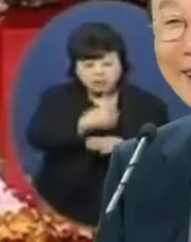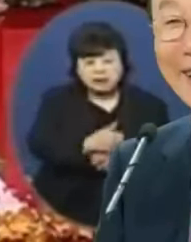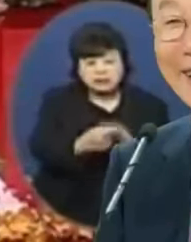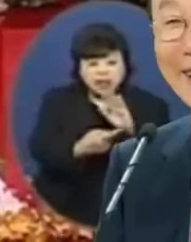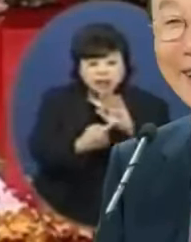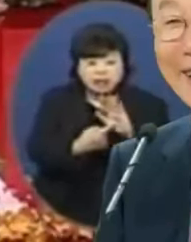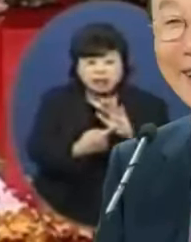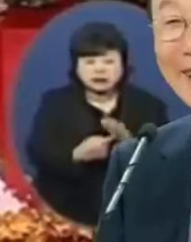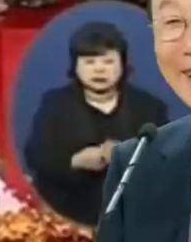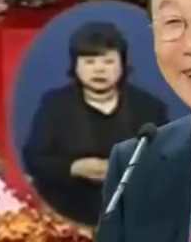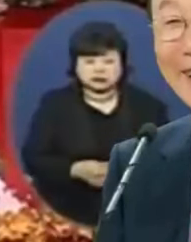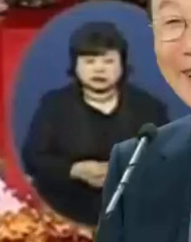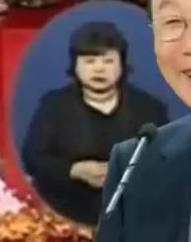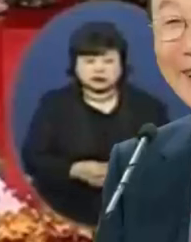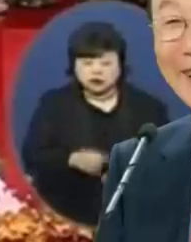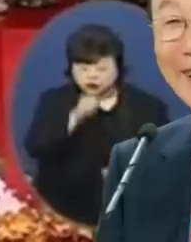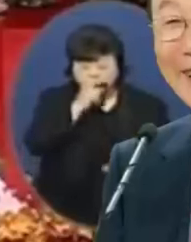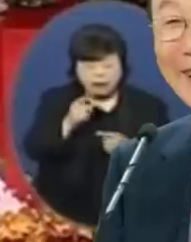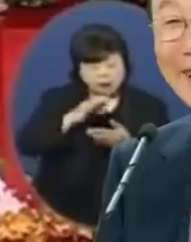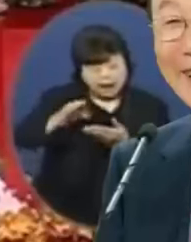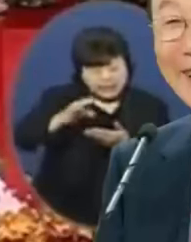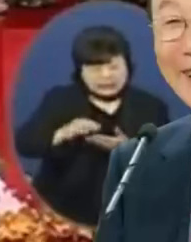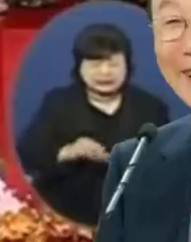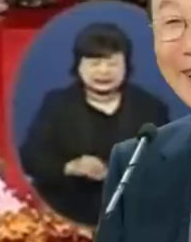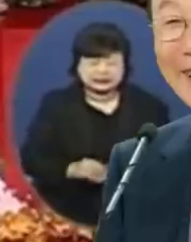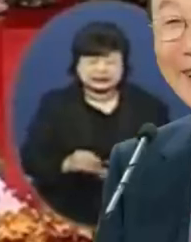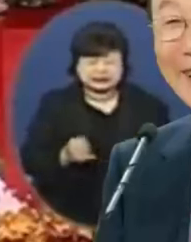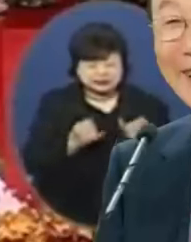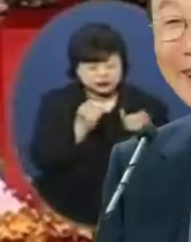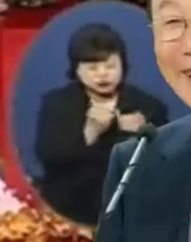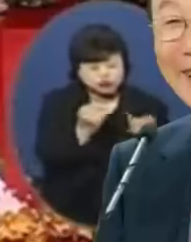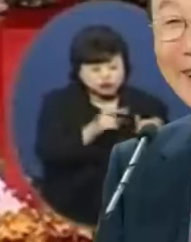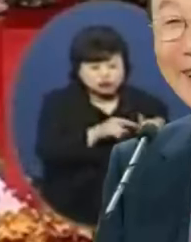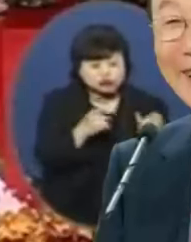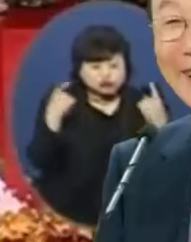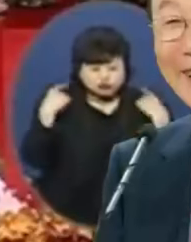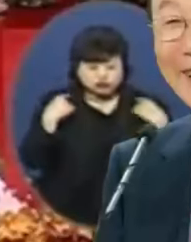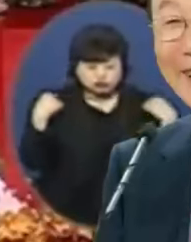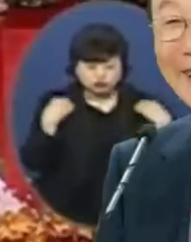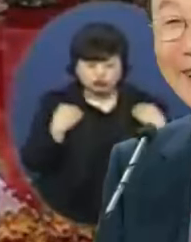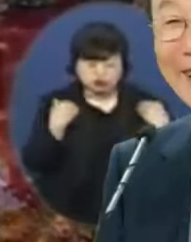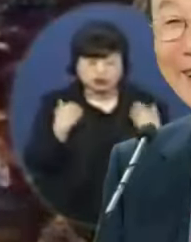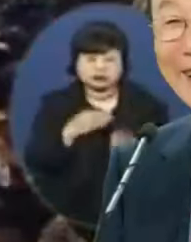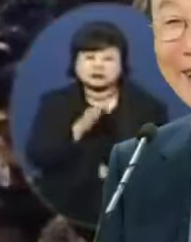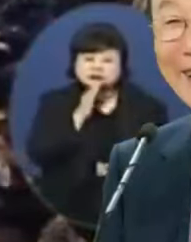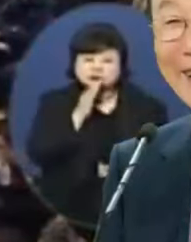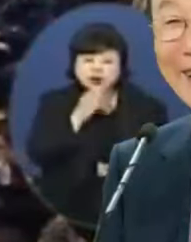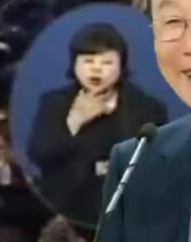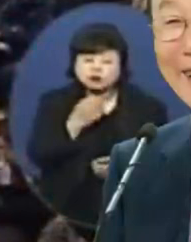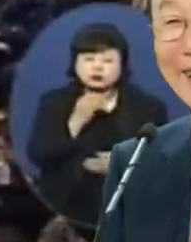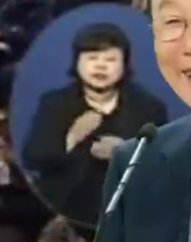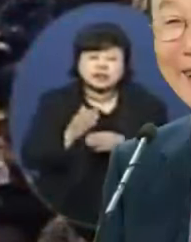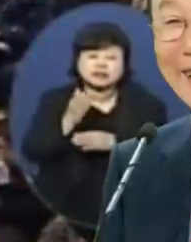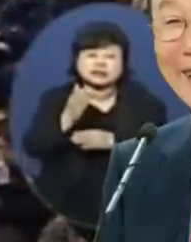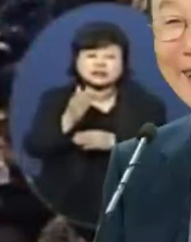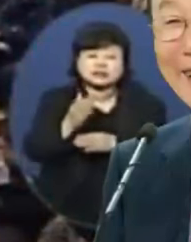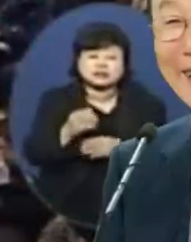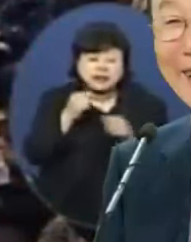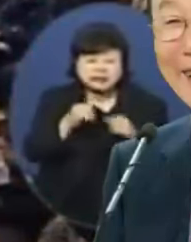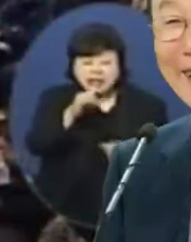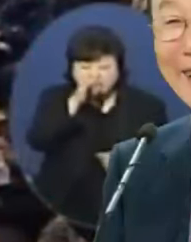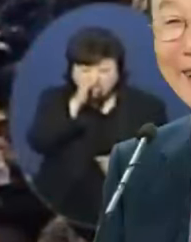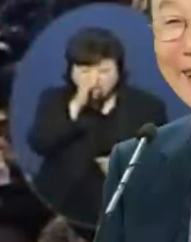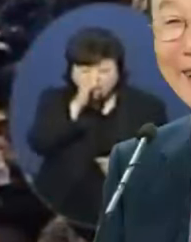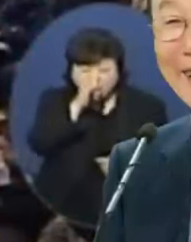나왔습니다. 간증문의 긍정적인 말을 많이 썼던 상위 25%의 수녀들 중에 90% 이상이 살아있는